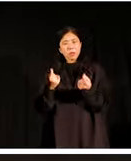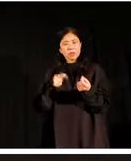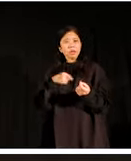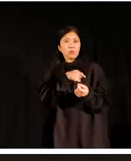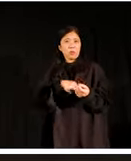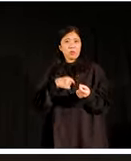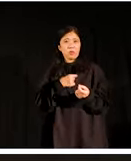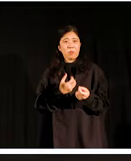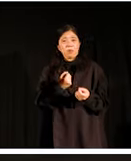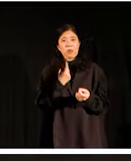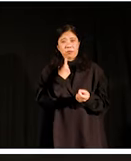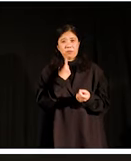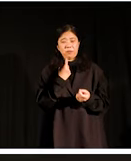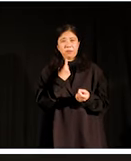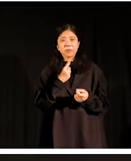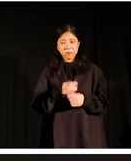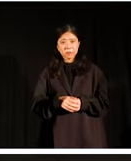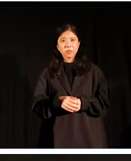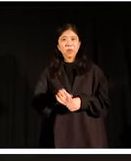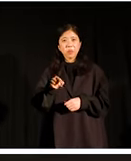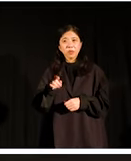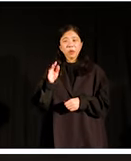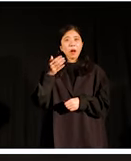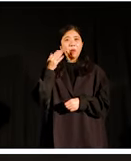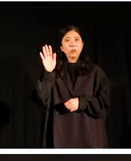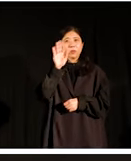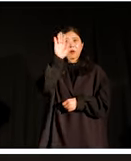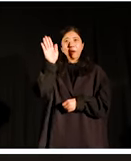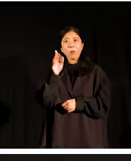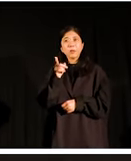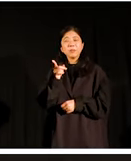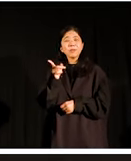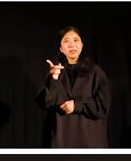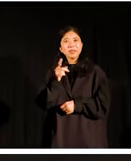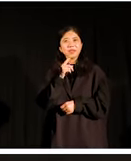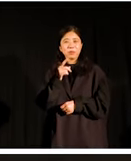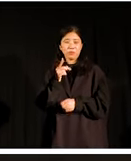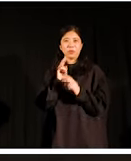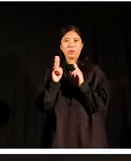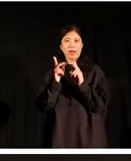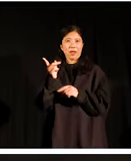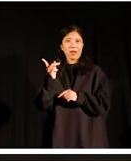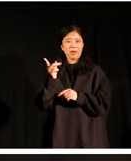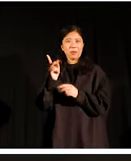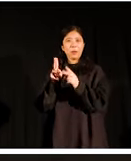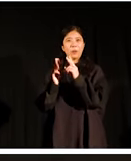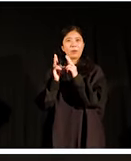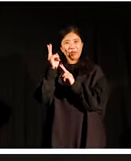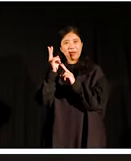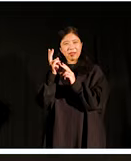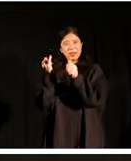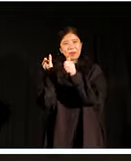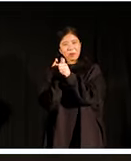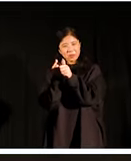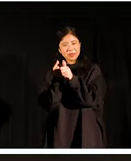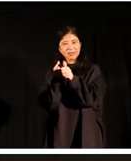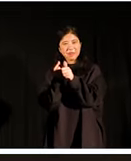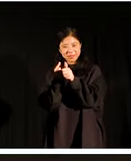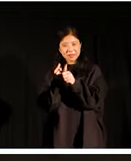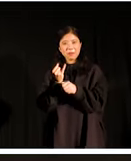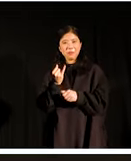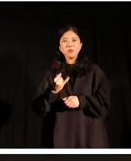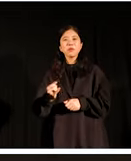あのこのア君にっていうのは実は僕はあのえ沖縄でえ結婚して家族できてで長者が生まれ